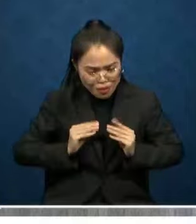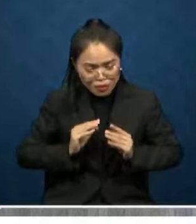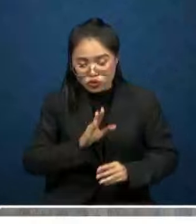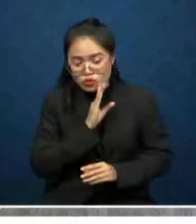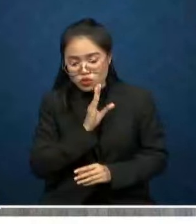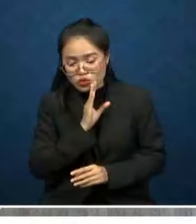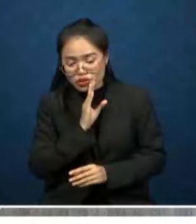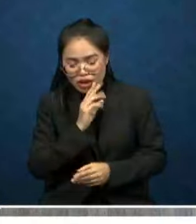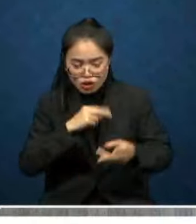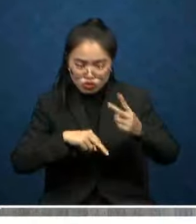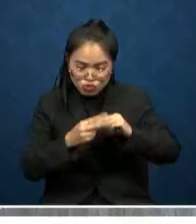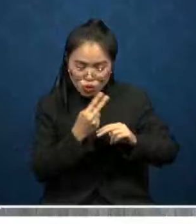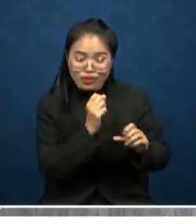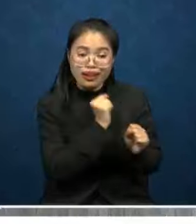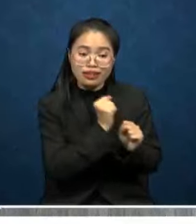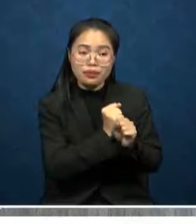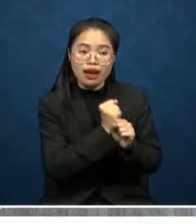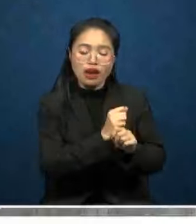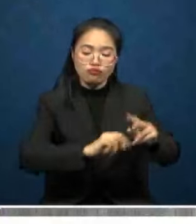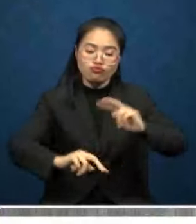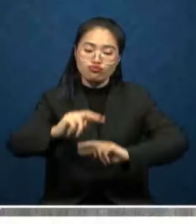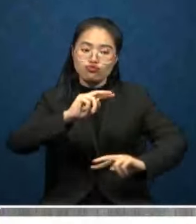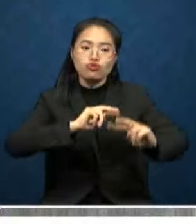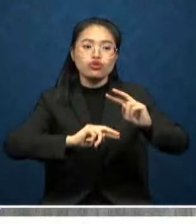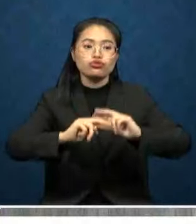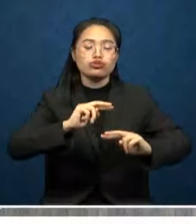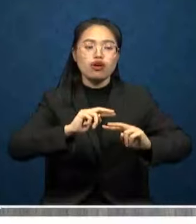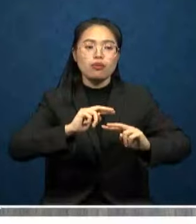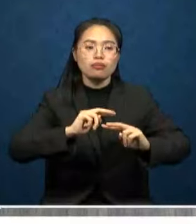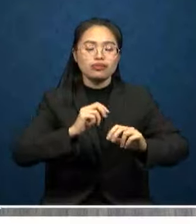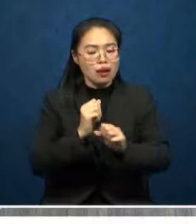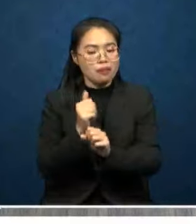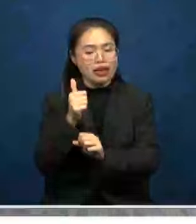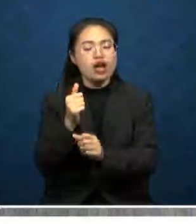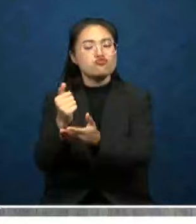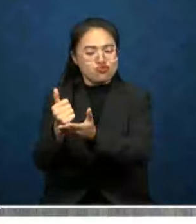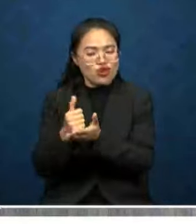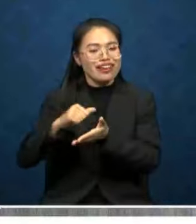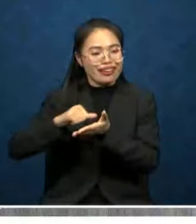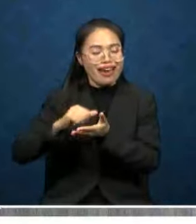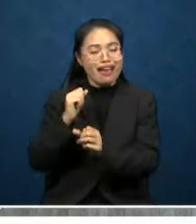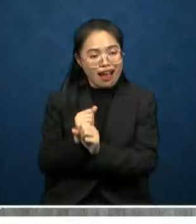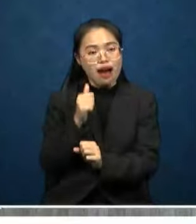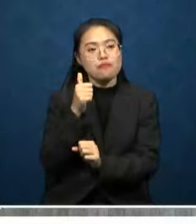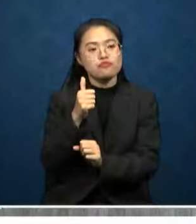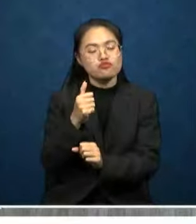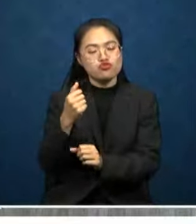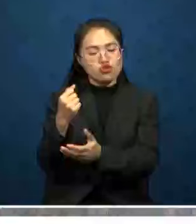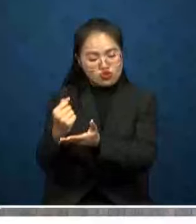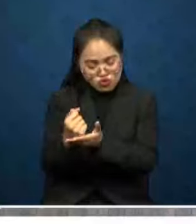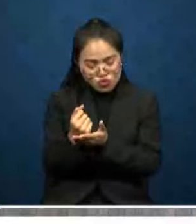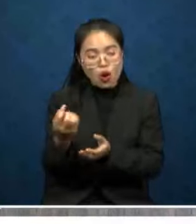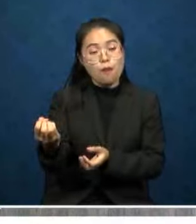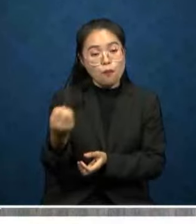ที่ท่านติดตามตรวจสอบตอบได้ท่านช่วยทำด้วยครับท่านช่วยแจ้งให้